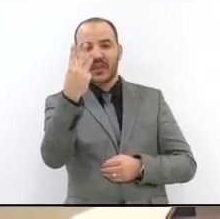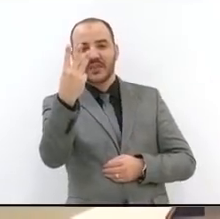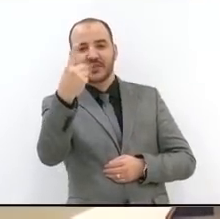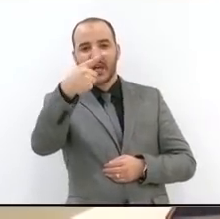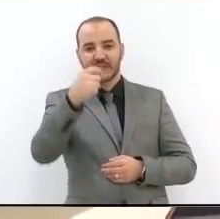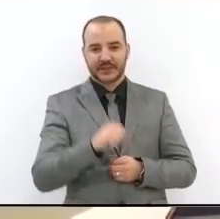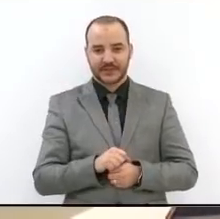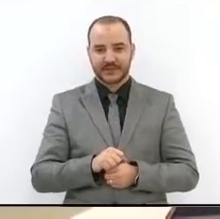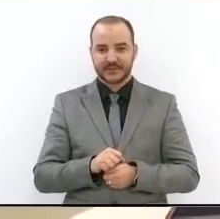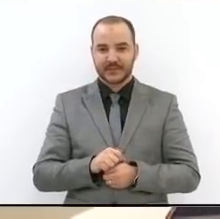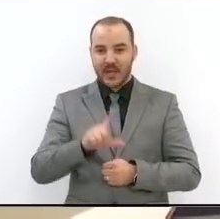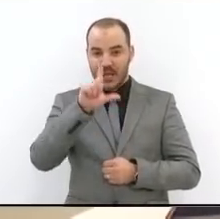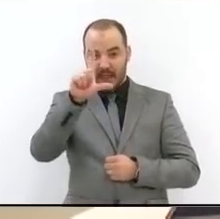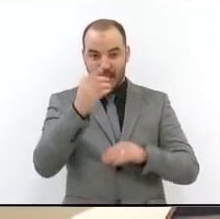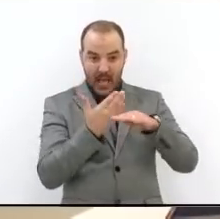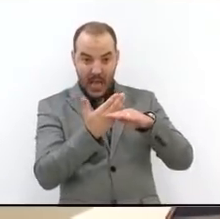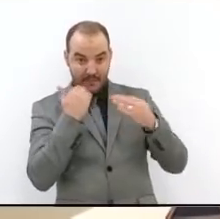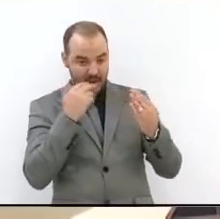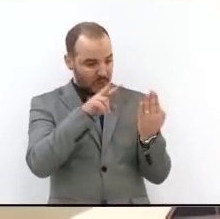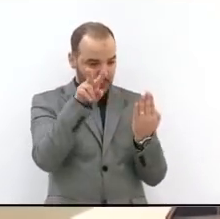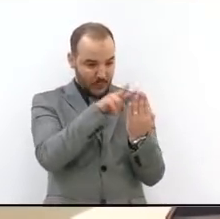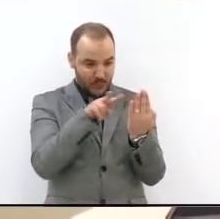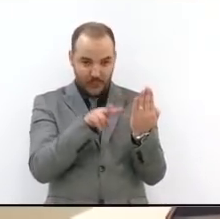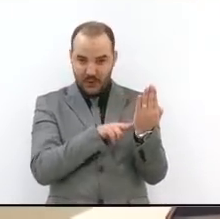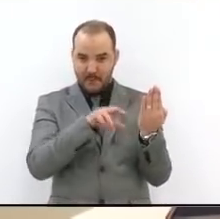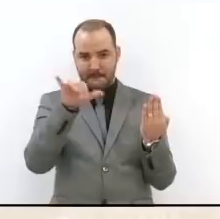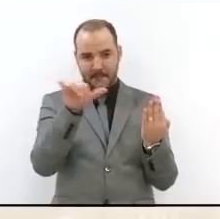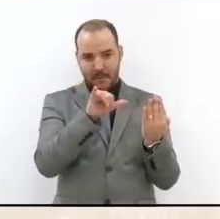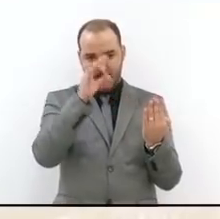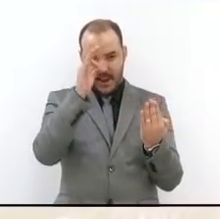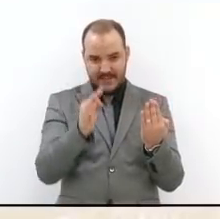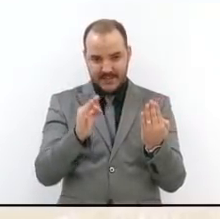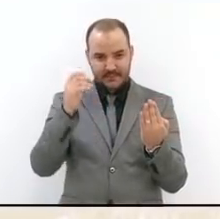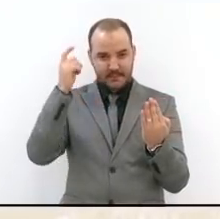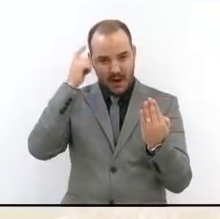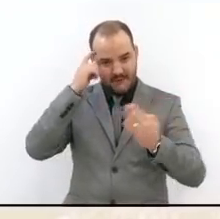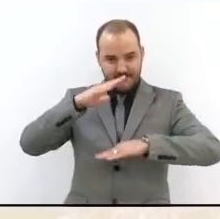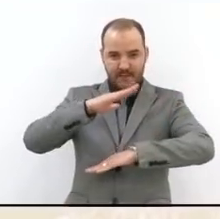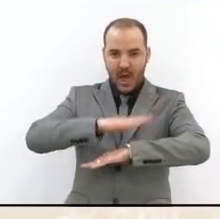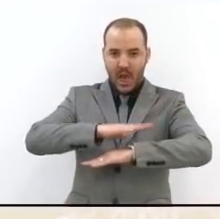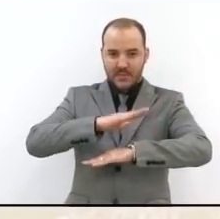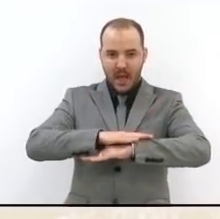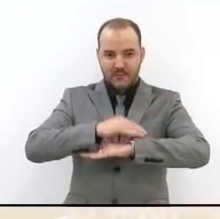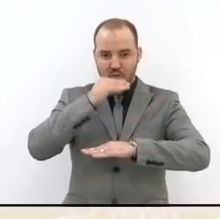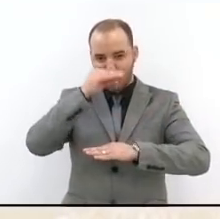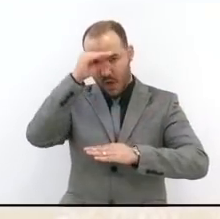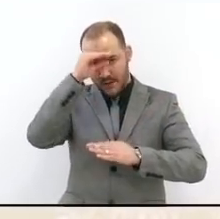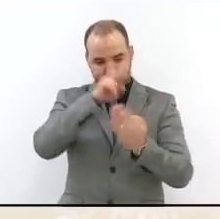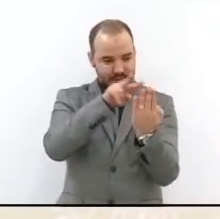وقبل أن نقرأ الآيات أريد منكم أن تراعوا آداب التلاوة.